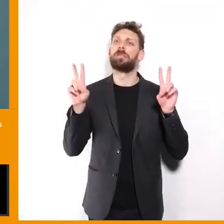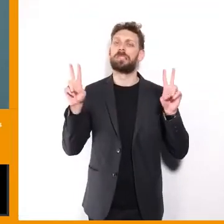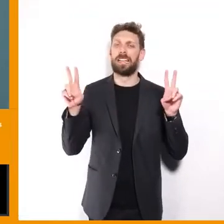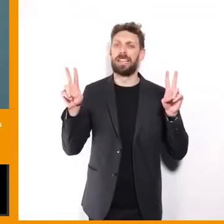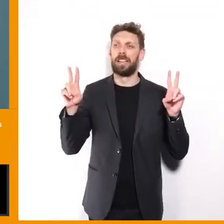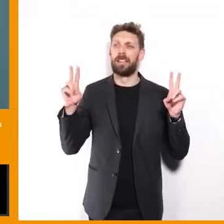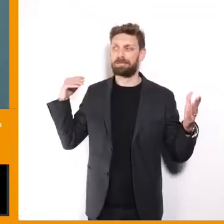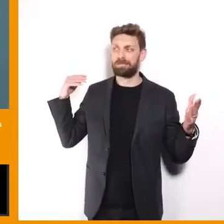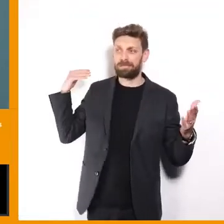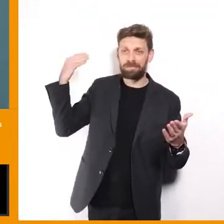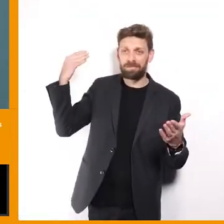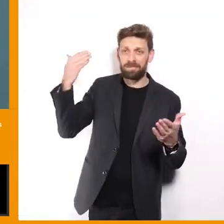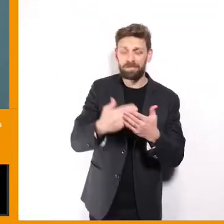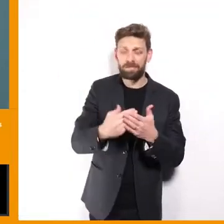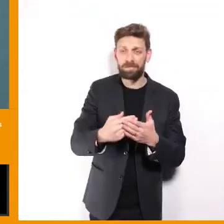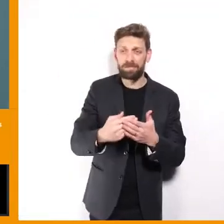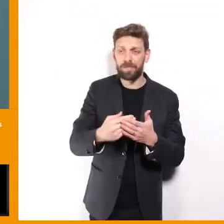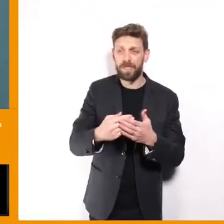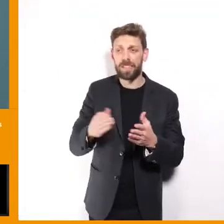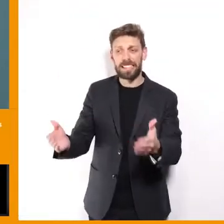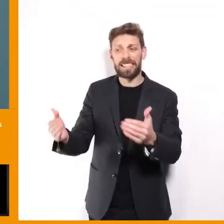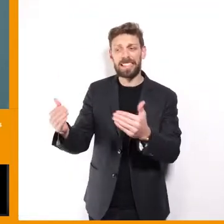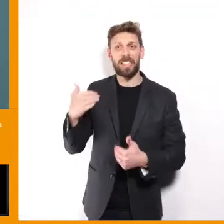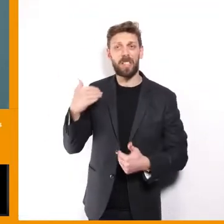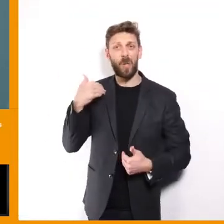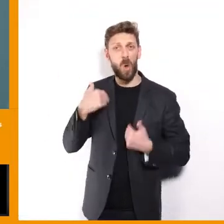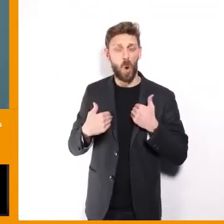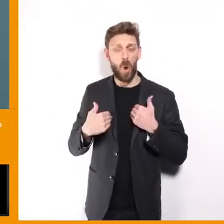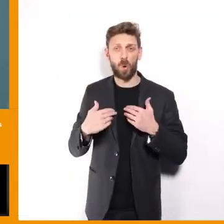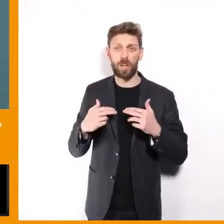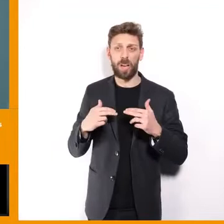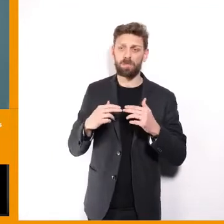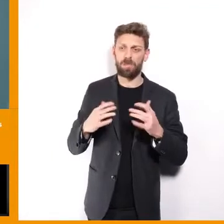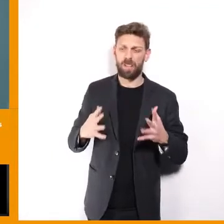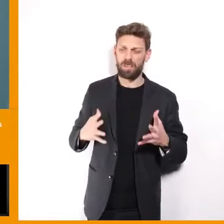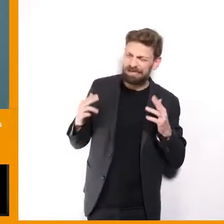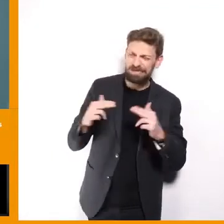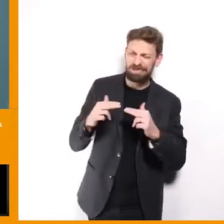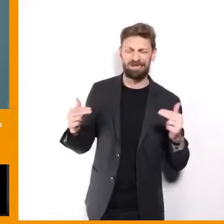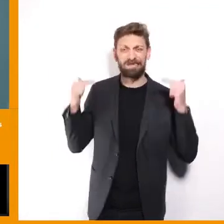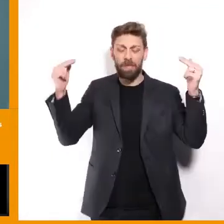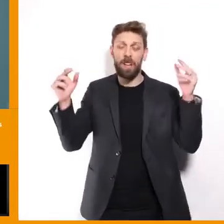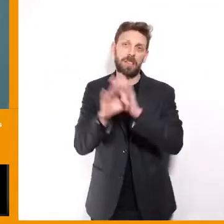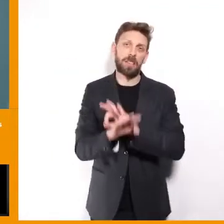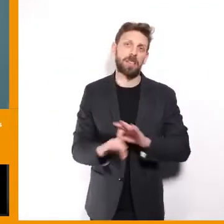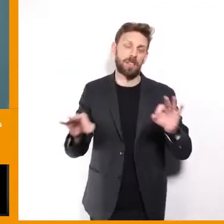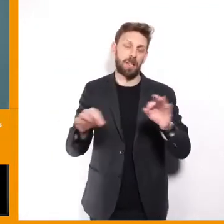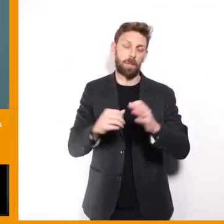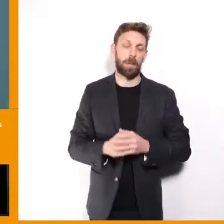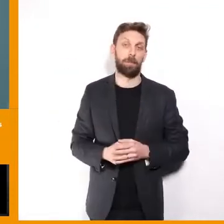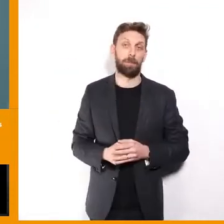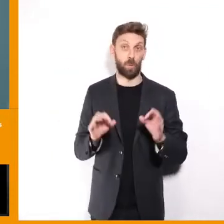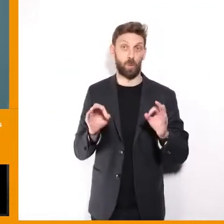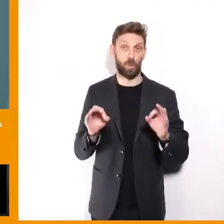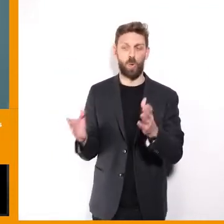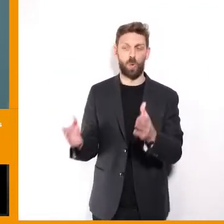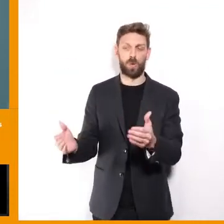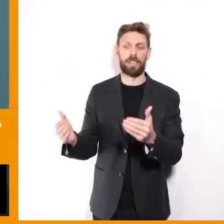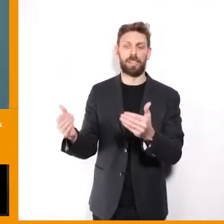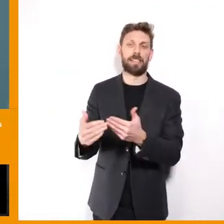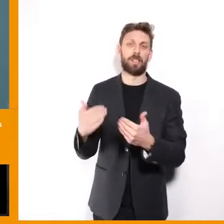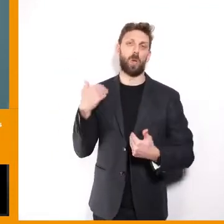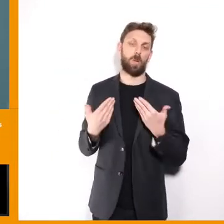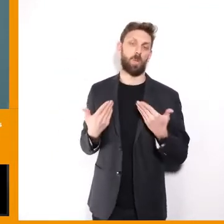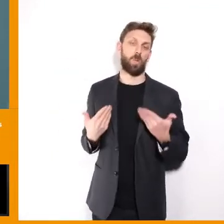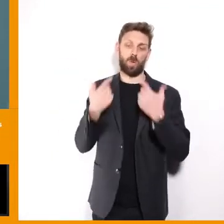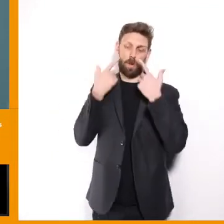grande ambition portée sur le secteur du handicap. Et aujourd'hui, ce secteur du handicap, il est en grande souffrance. On le